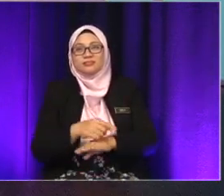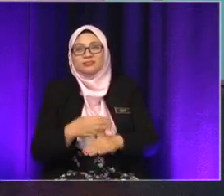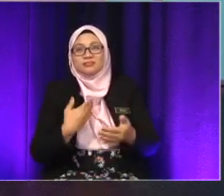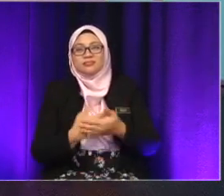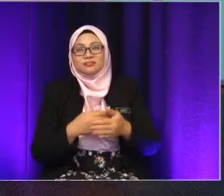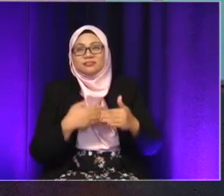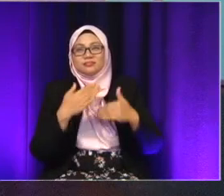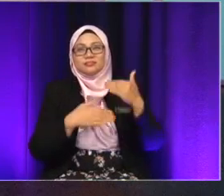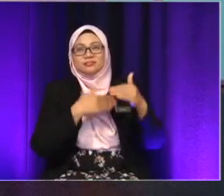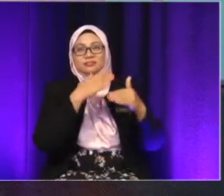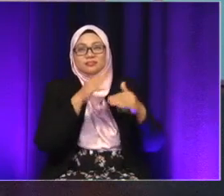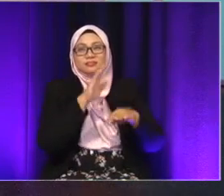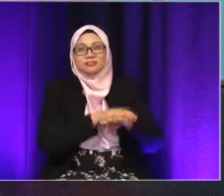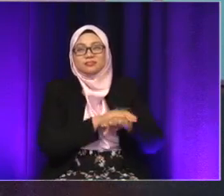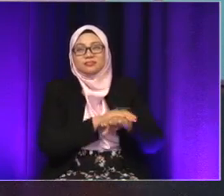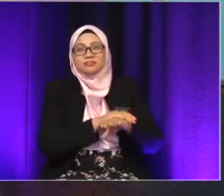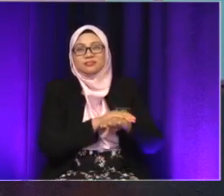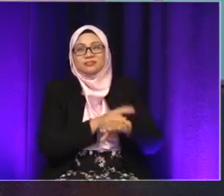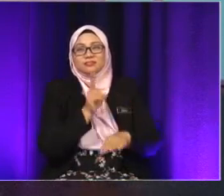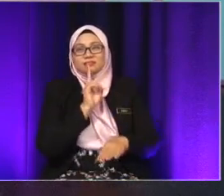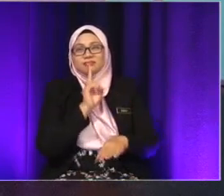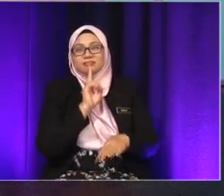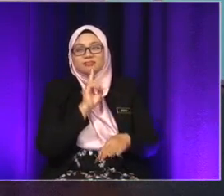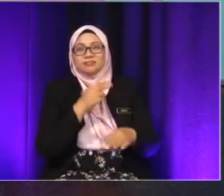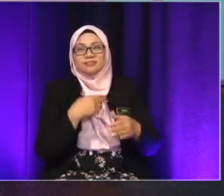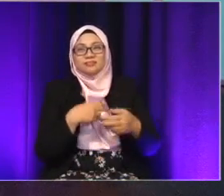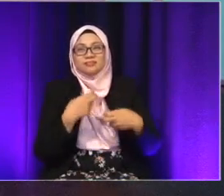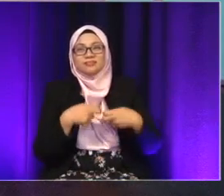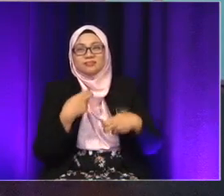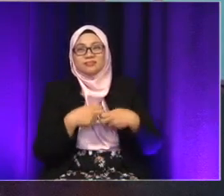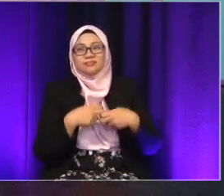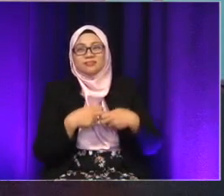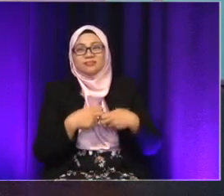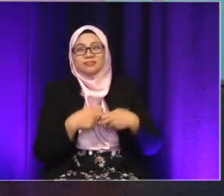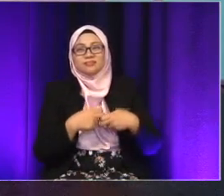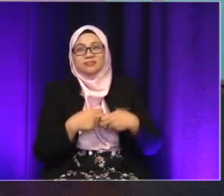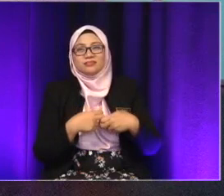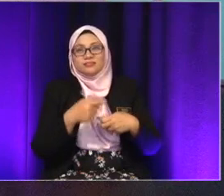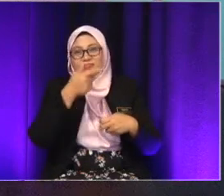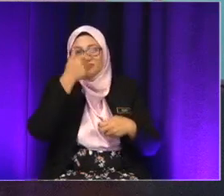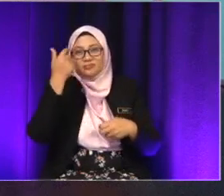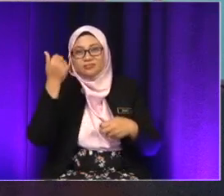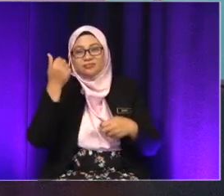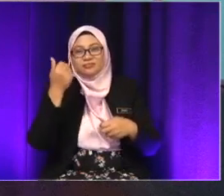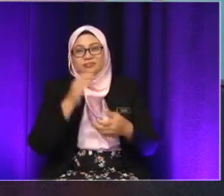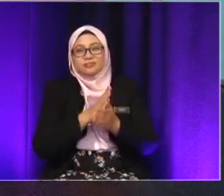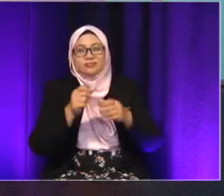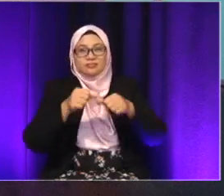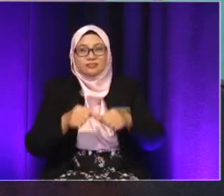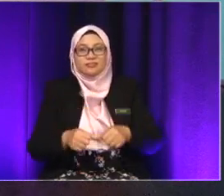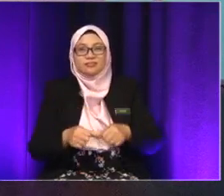satu ketika di mana hidrolik ni agak sukar juga bila sampai atas tu dia mengalami tekanan. Okay, jadi dia